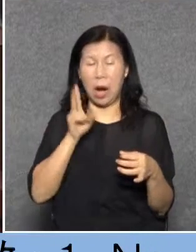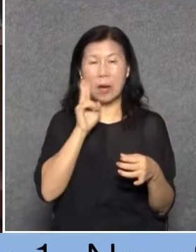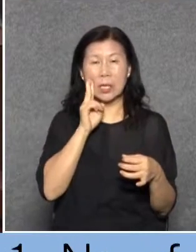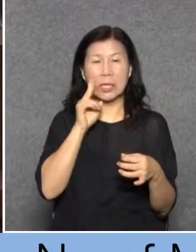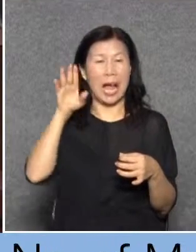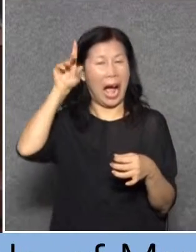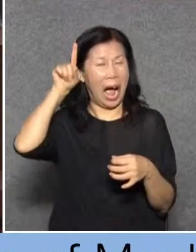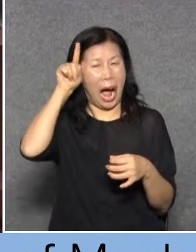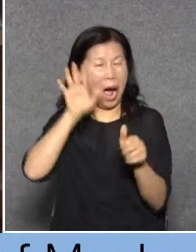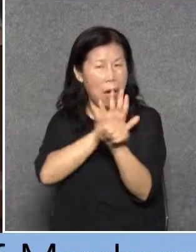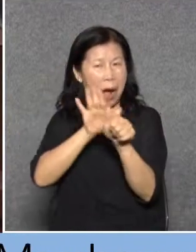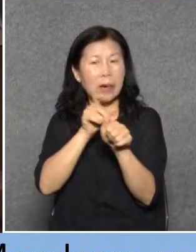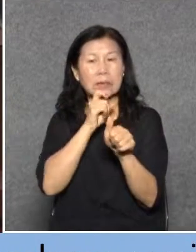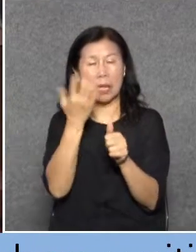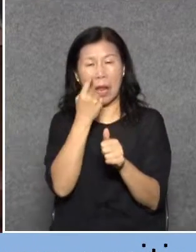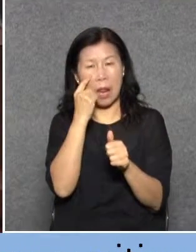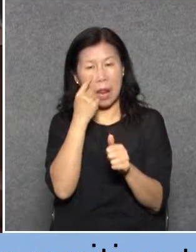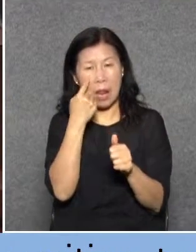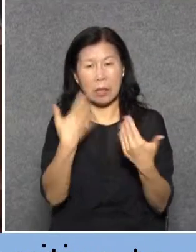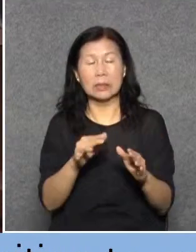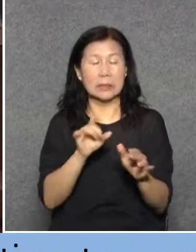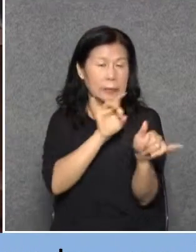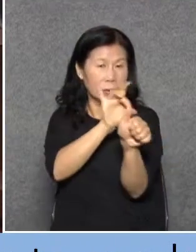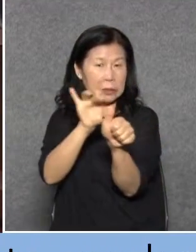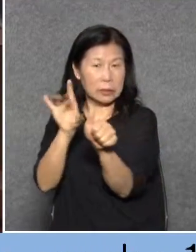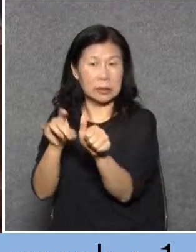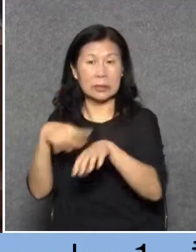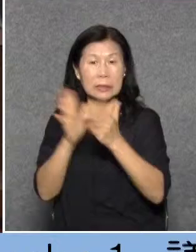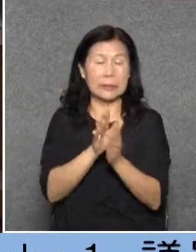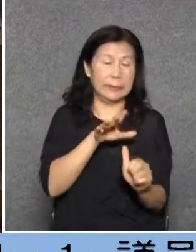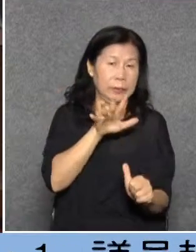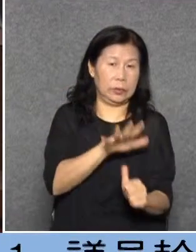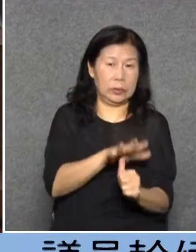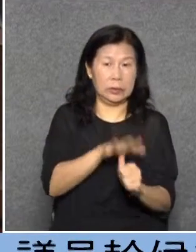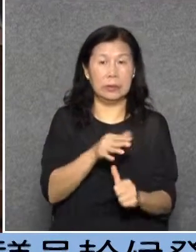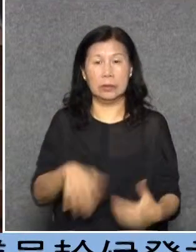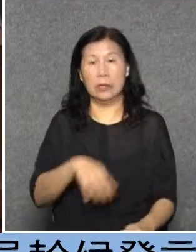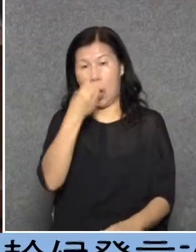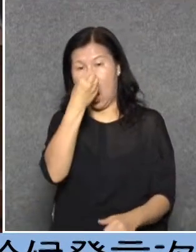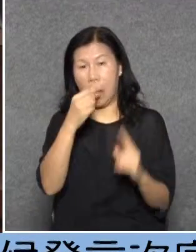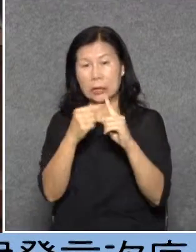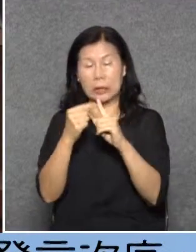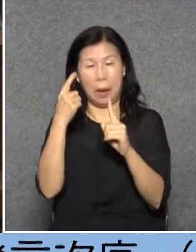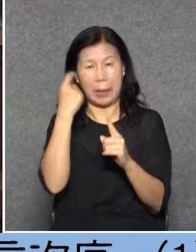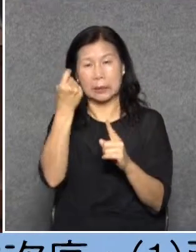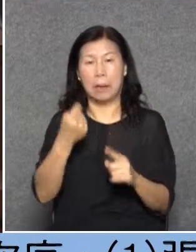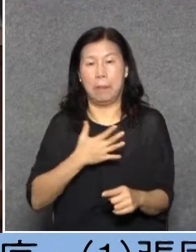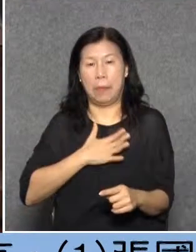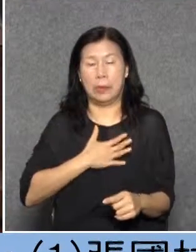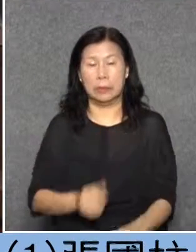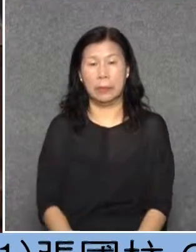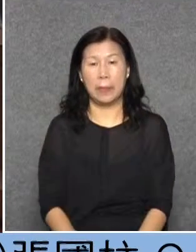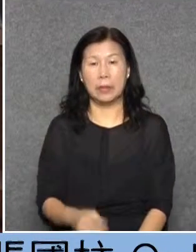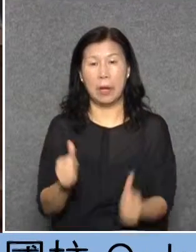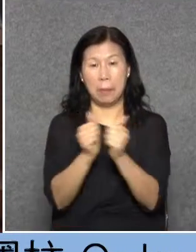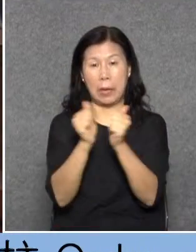面、模糊的地方，會不會被利用來做一個打壓工具呢？這個香港是非常敏感的。曾經有朋友